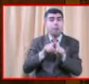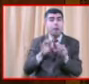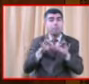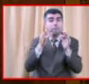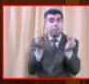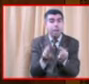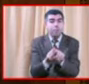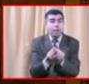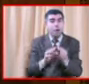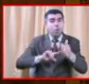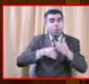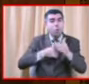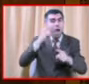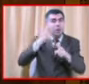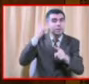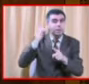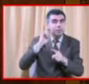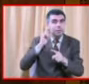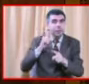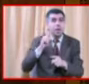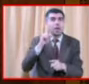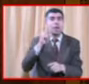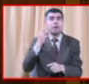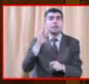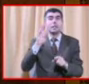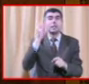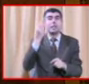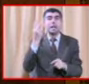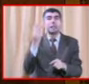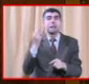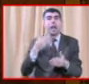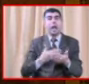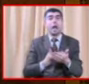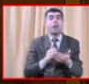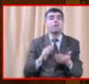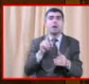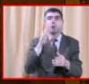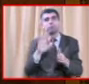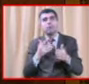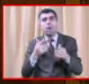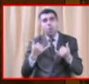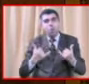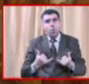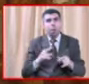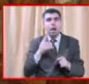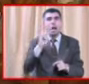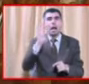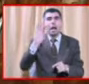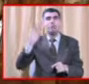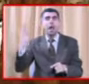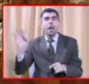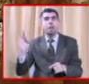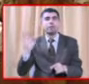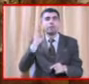بقطوعة كانت تقريبا 200,000، واليوم مازال يلا 4,000، وقعت أكثر من